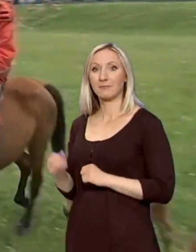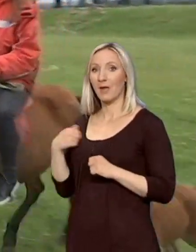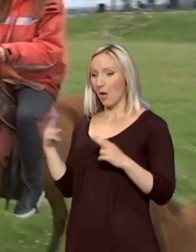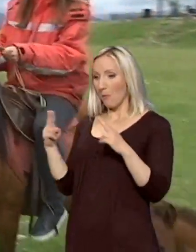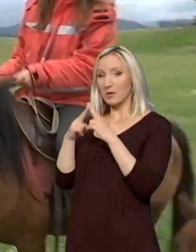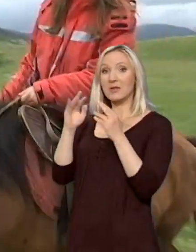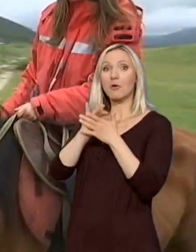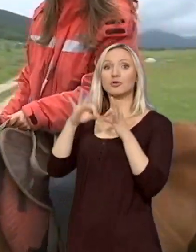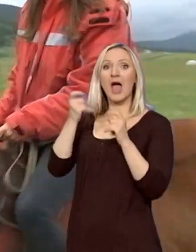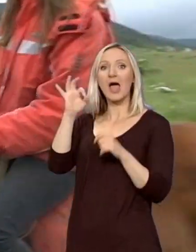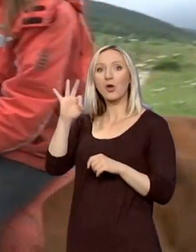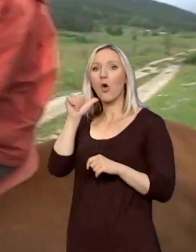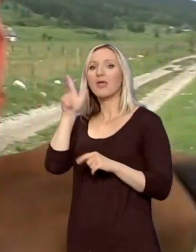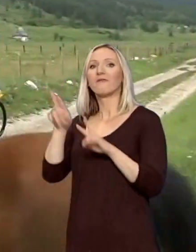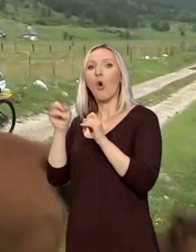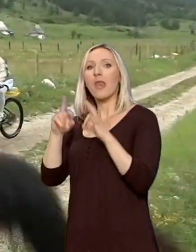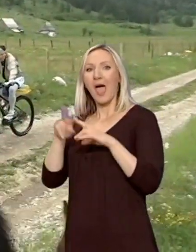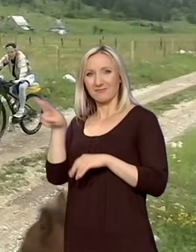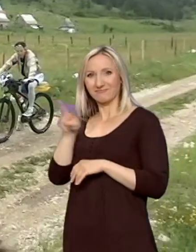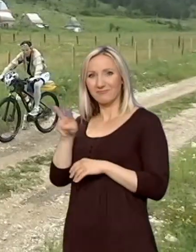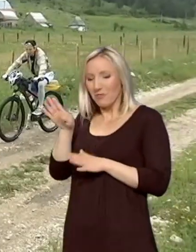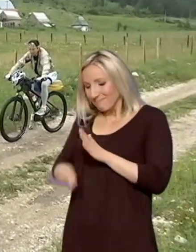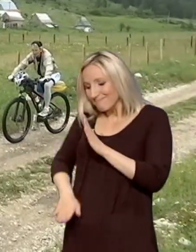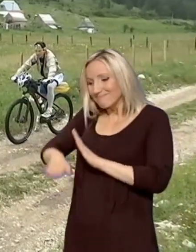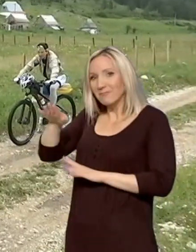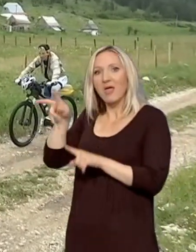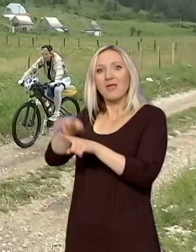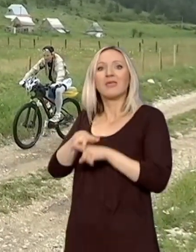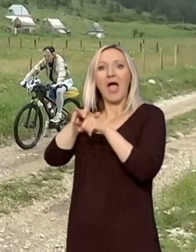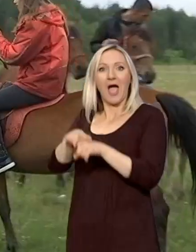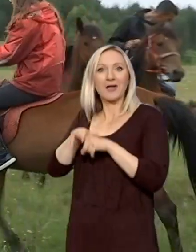Upoznajemo Žarka i Ivonu. Od malena zajedno jašu na žabljačkim livadama.